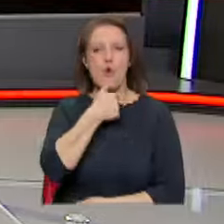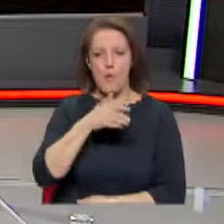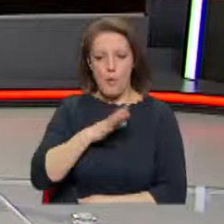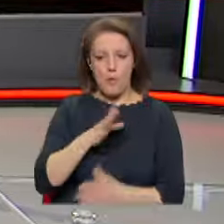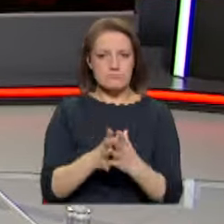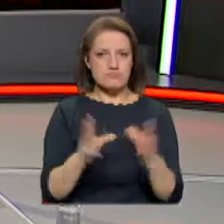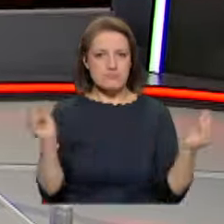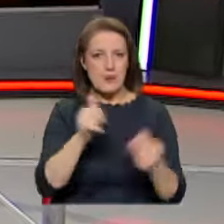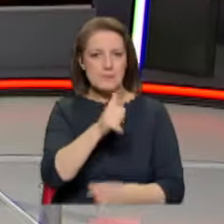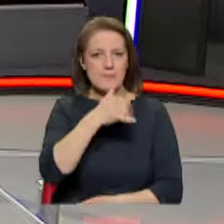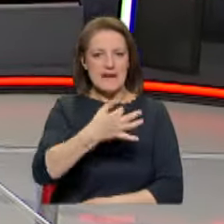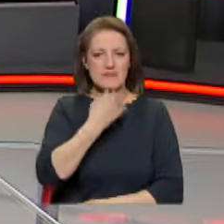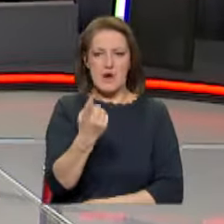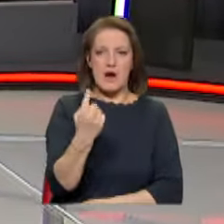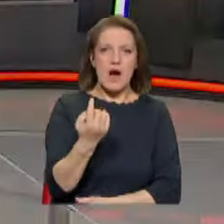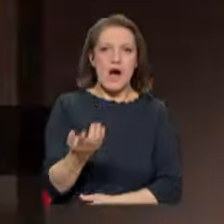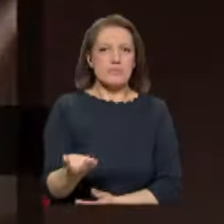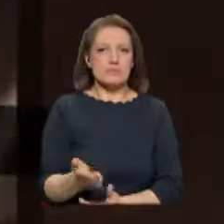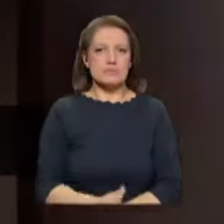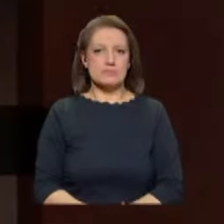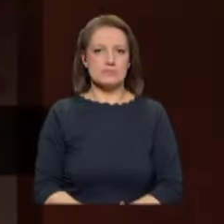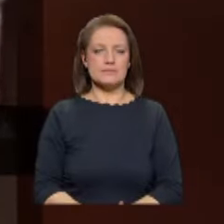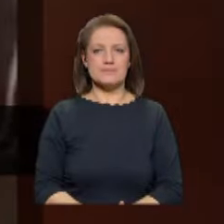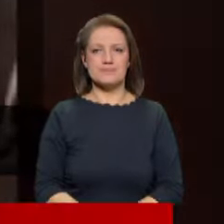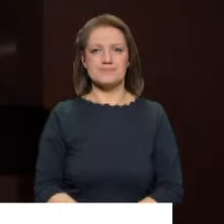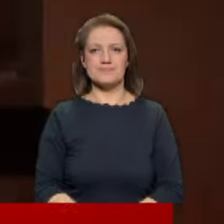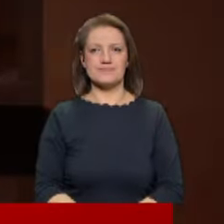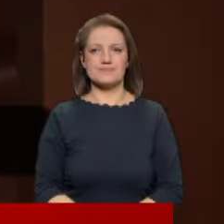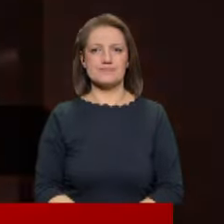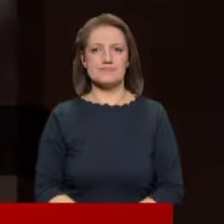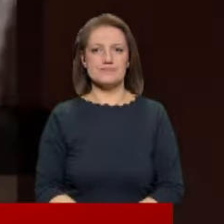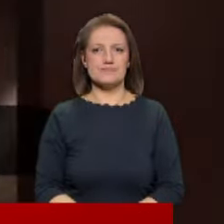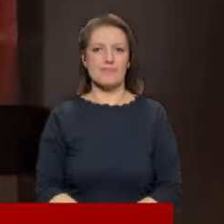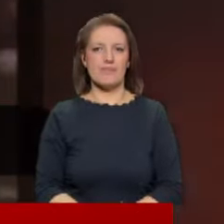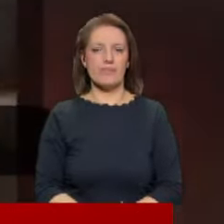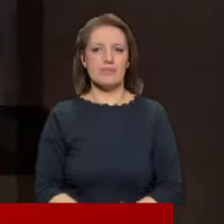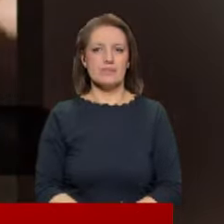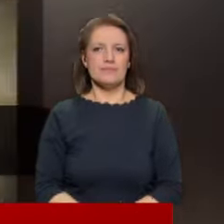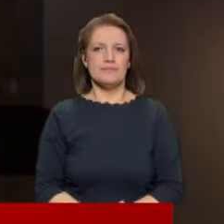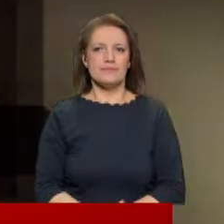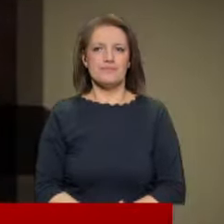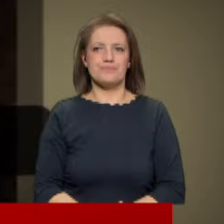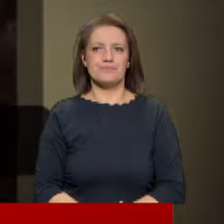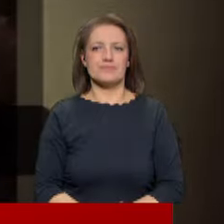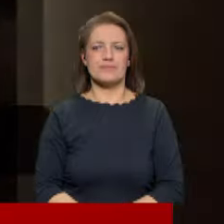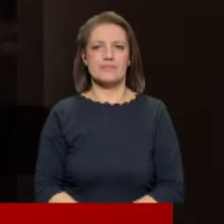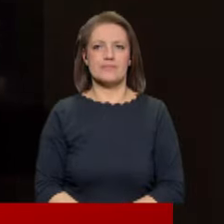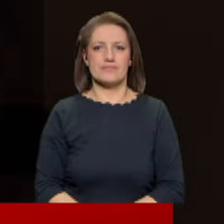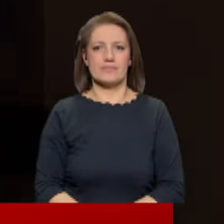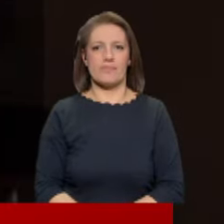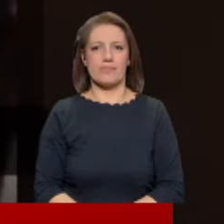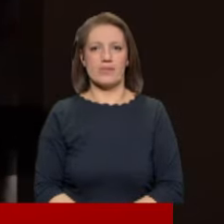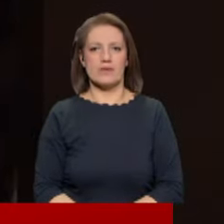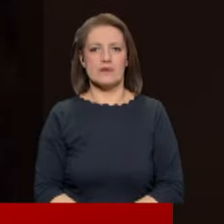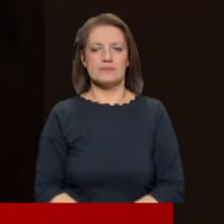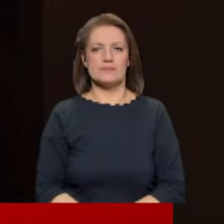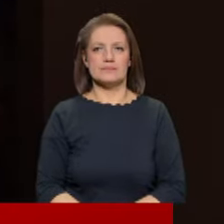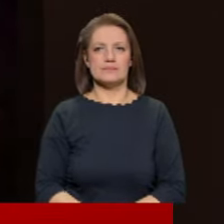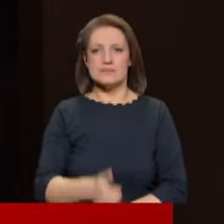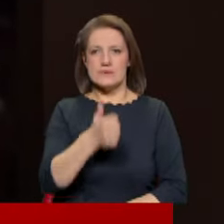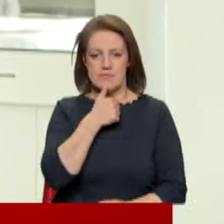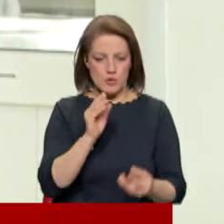çağrılmadı. İyi misiniz? Abi, iyi misin? Duyuyor musun? Var mı bir şey? Abi konuşsun abi.